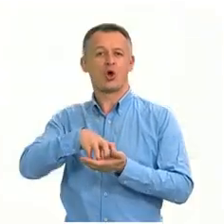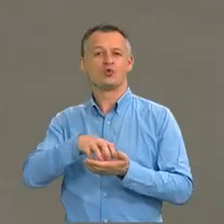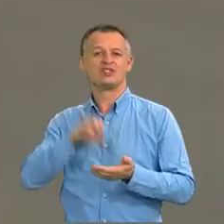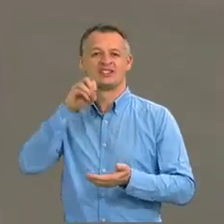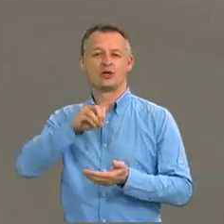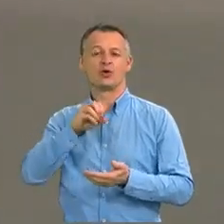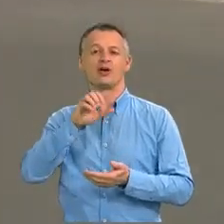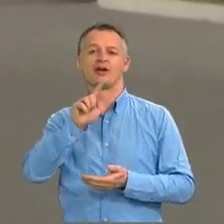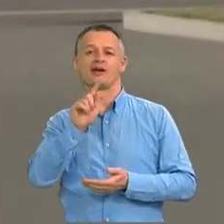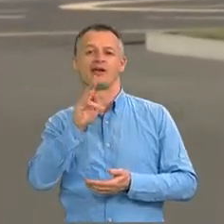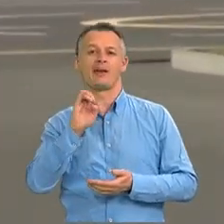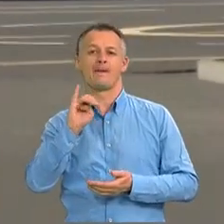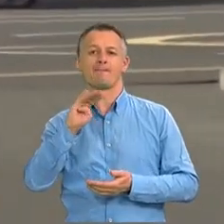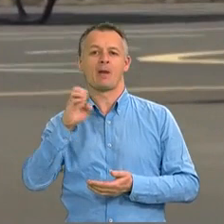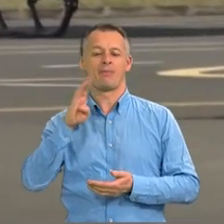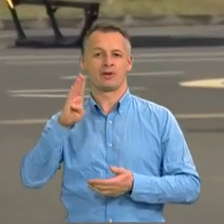zonei.